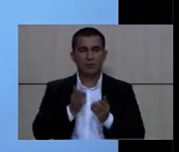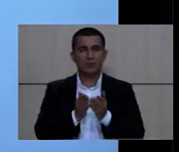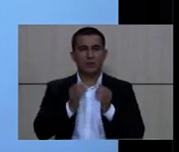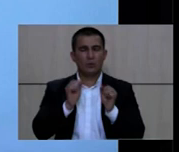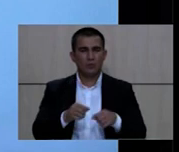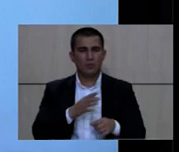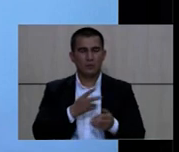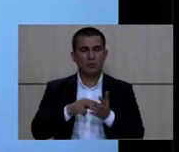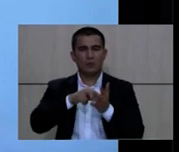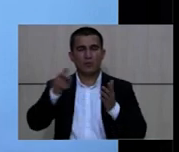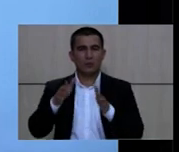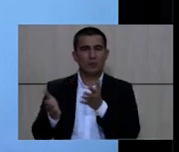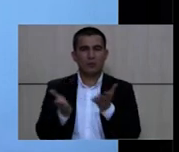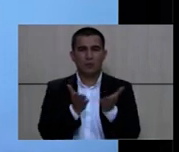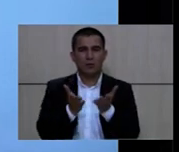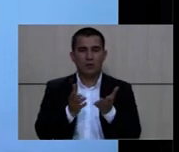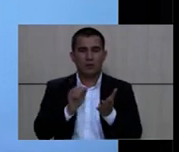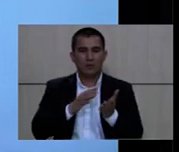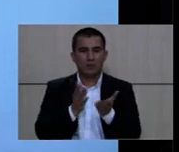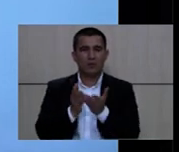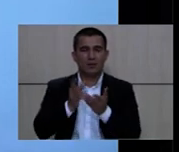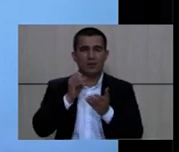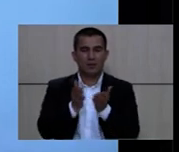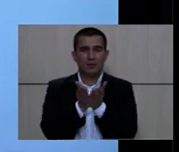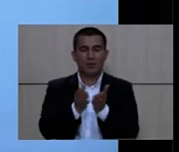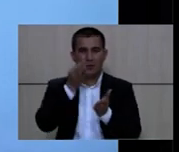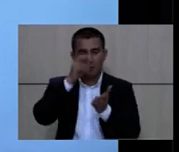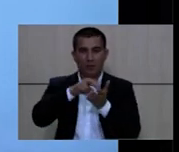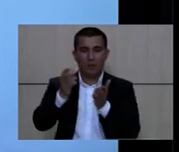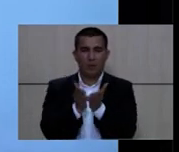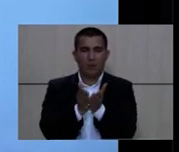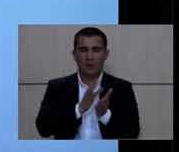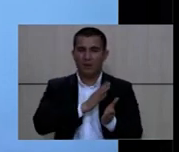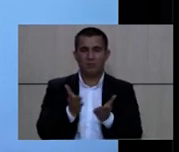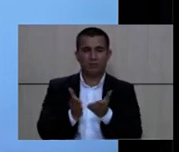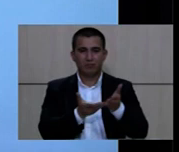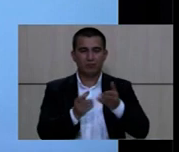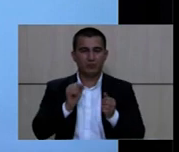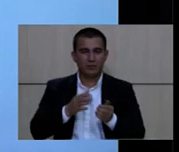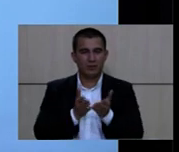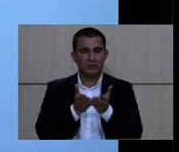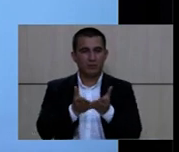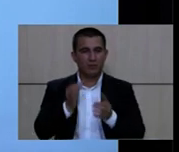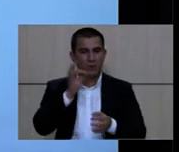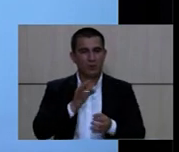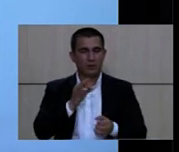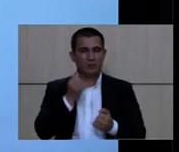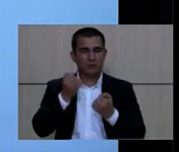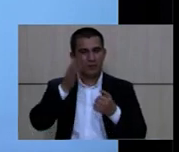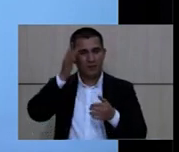bo'lsa, qayiqning massasini toping. Demak, masala shartidan ko'rinib turibdiki,